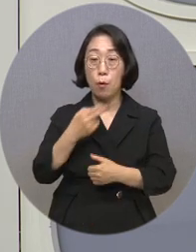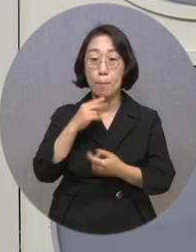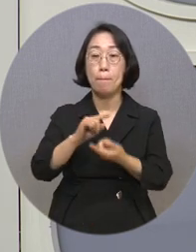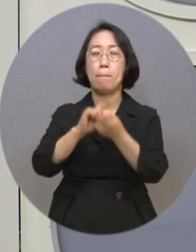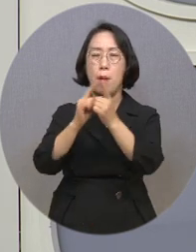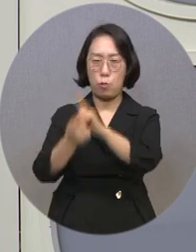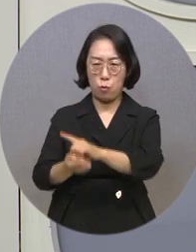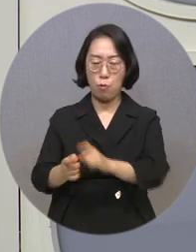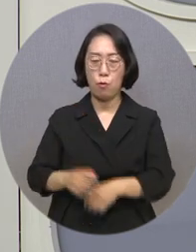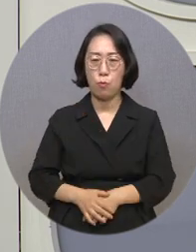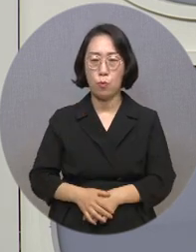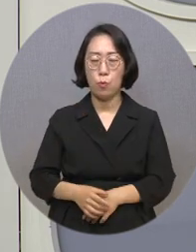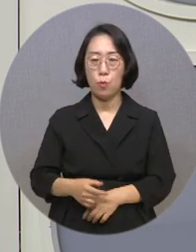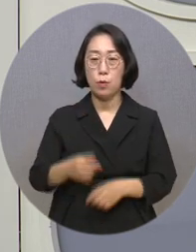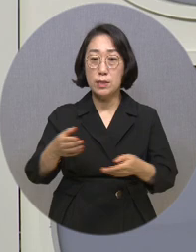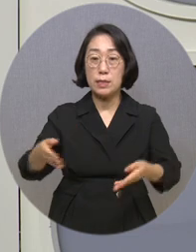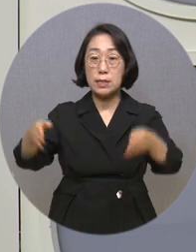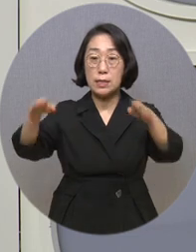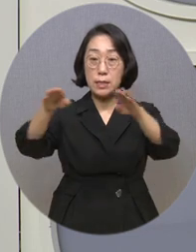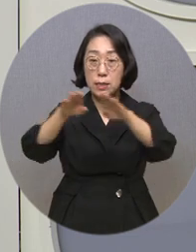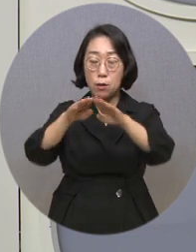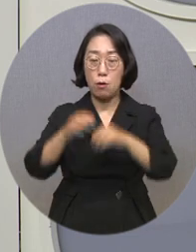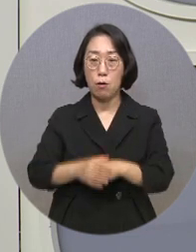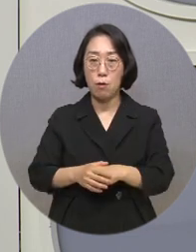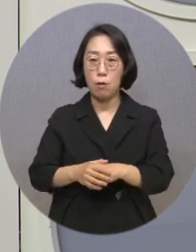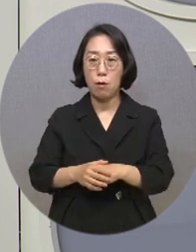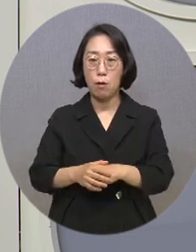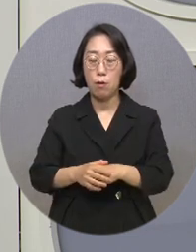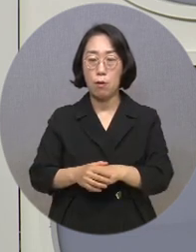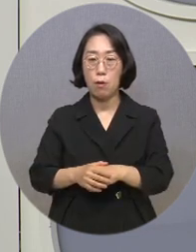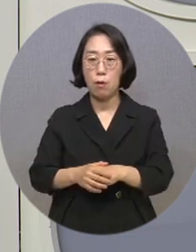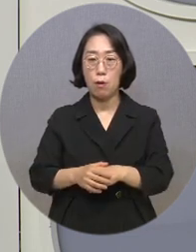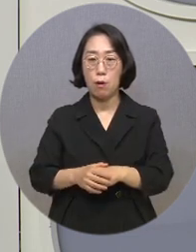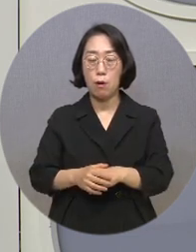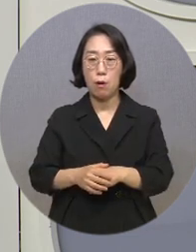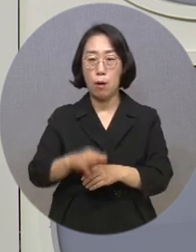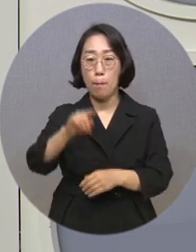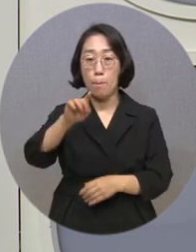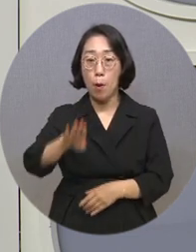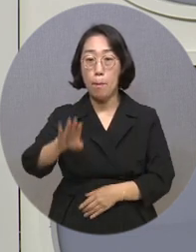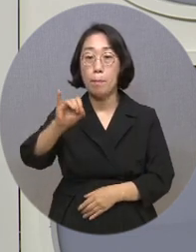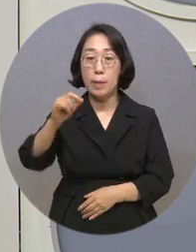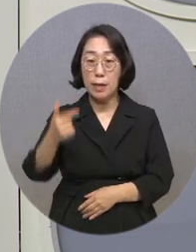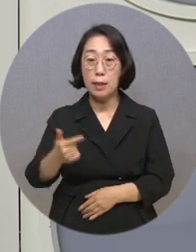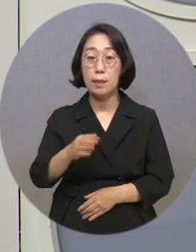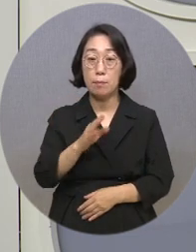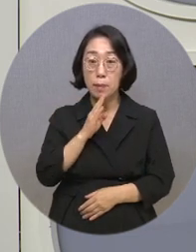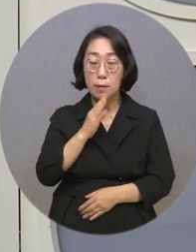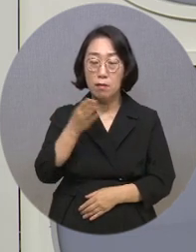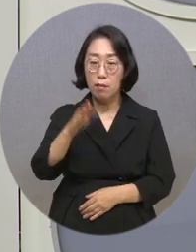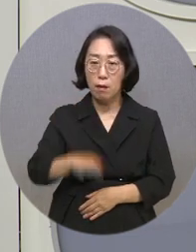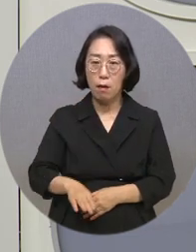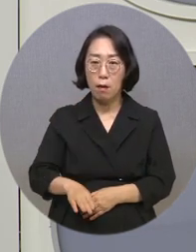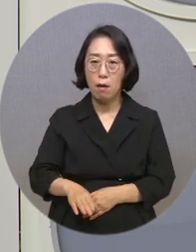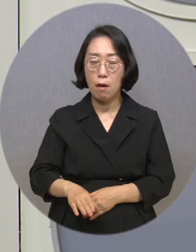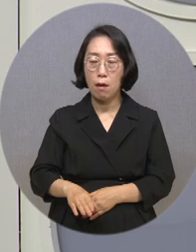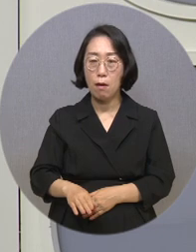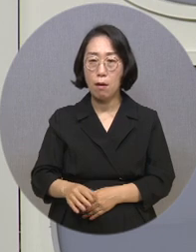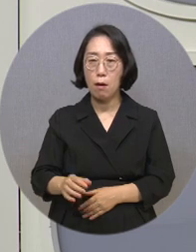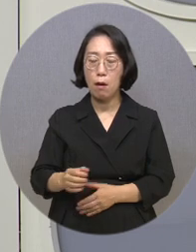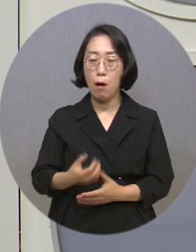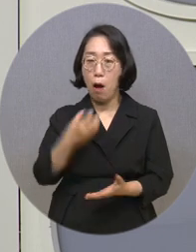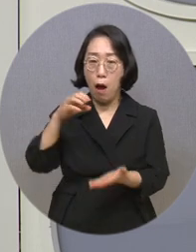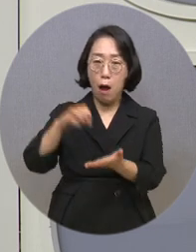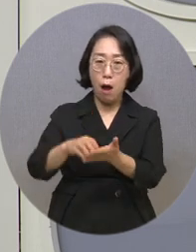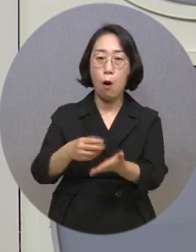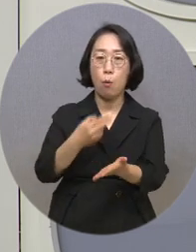시설도 예전에는 이제 저희들 같은 경우는 다 법인 시설이었는데 법인 시설을 다 안 해주고 개인이 이제